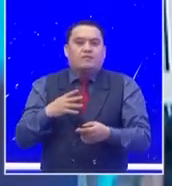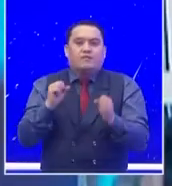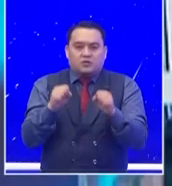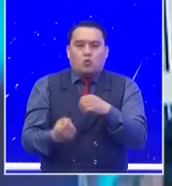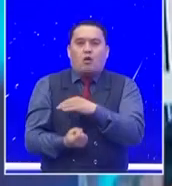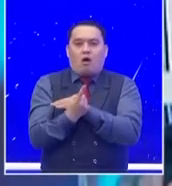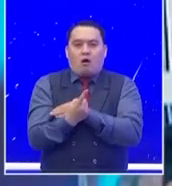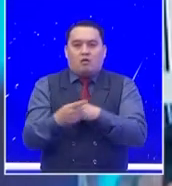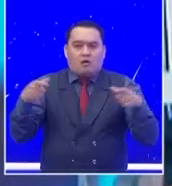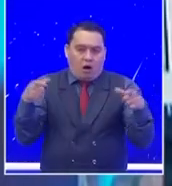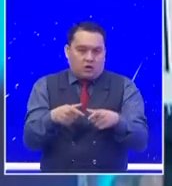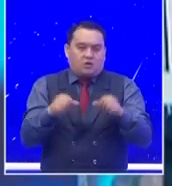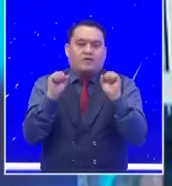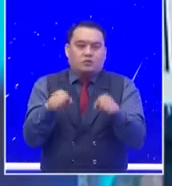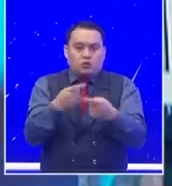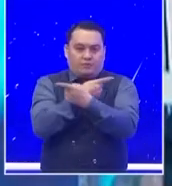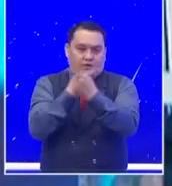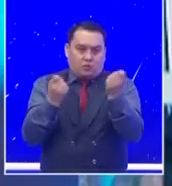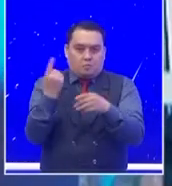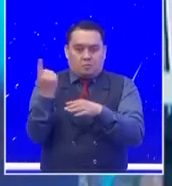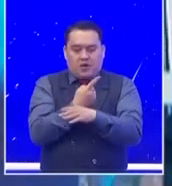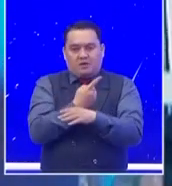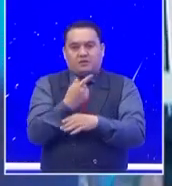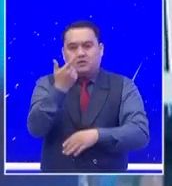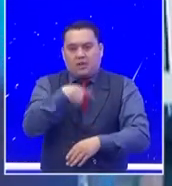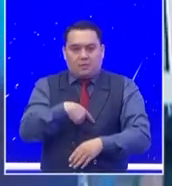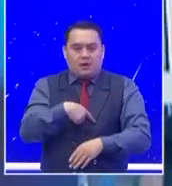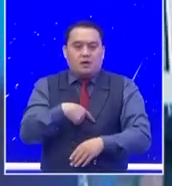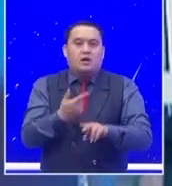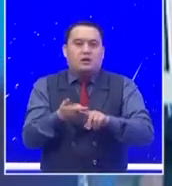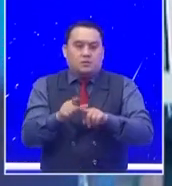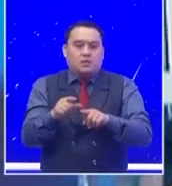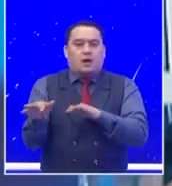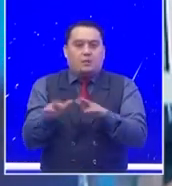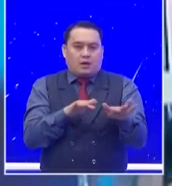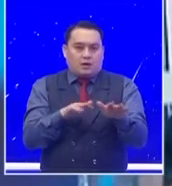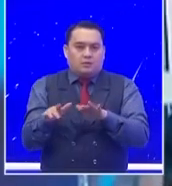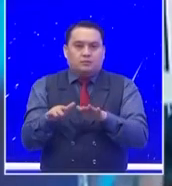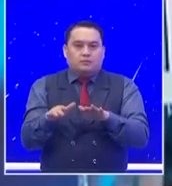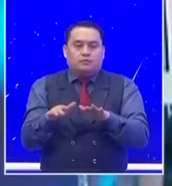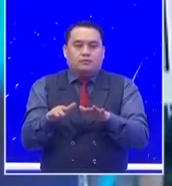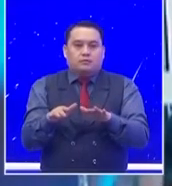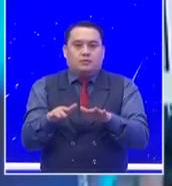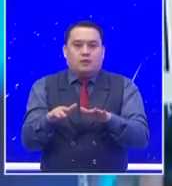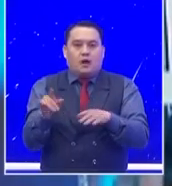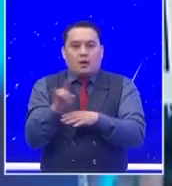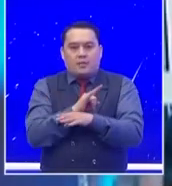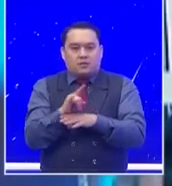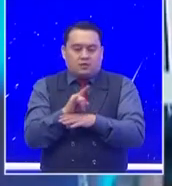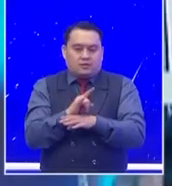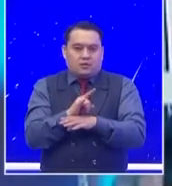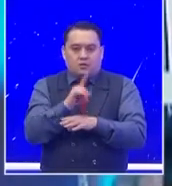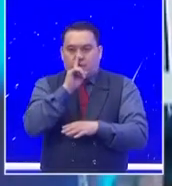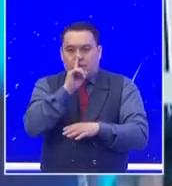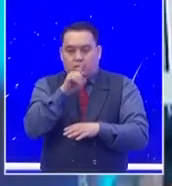в объявление карантина ту обязательно мы проинформируем в первую очередь сами о данных мероприятиях а не путем рассылки в мессенджерах